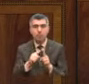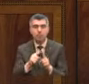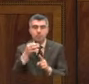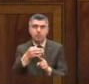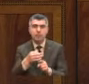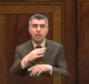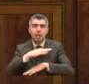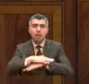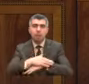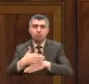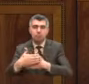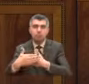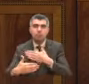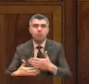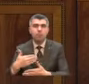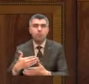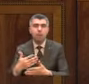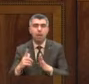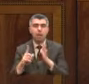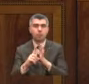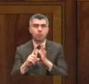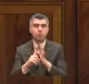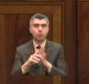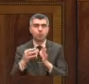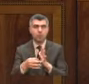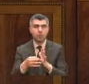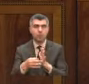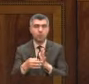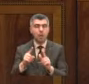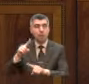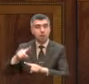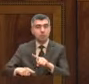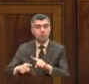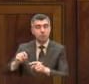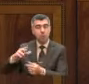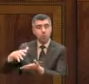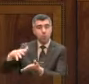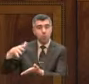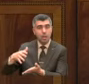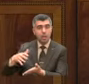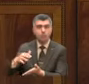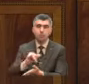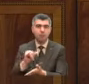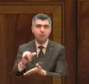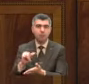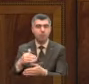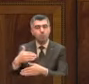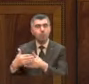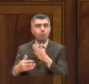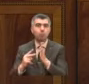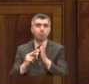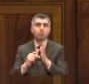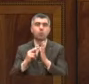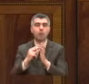ما بغيناش الان نطبقوا القانون اللي هو حازم انه لا يجوز استعمال الغاز يعني في غير محلي، ولكن قلنا